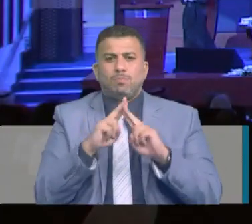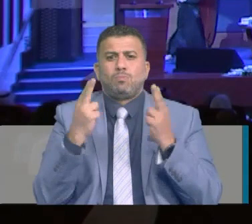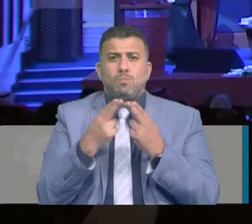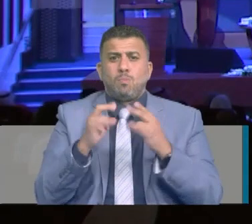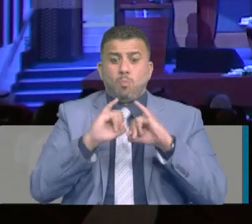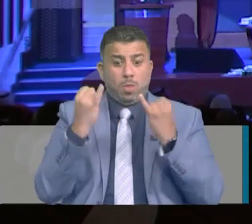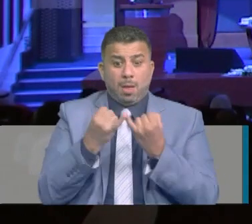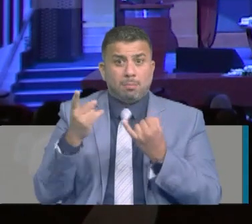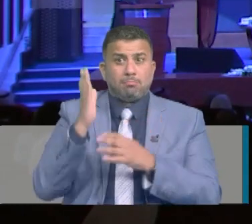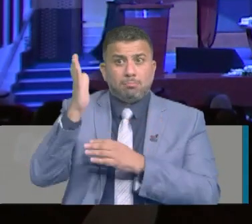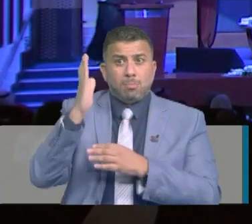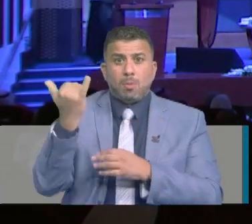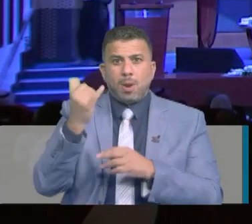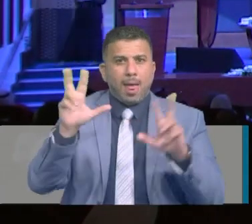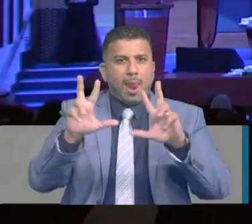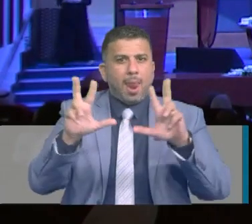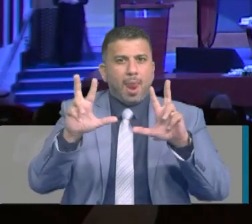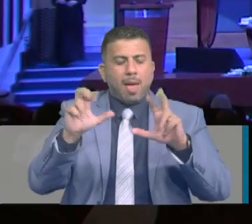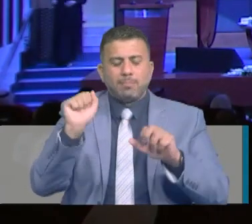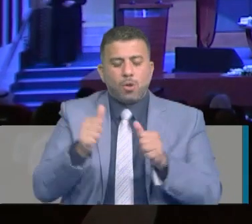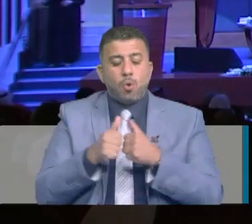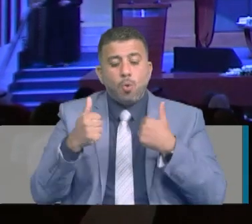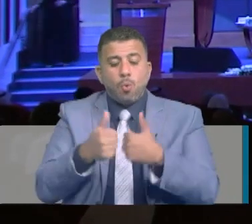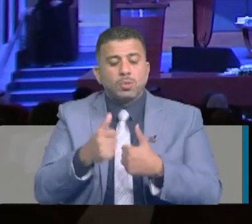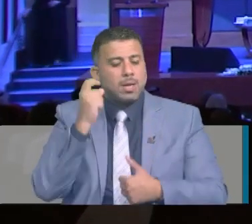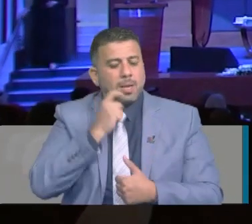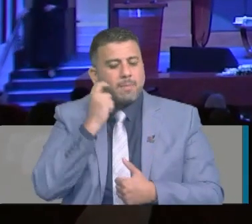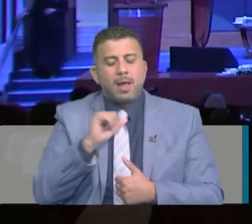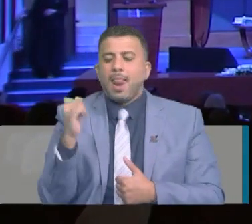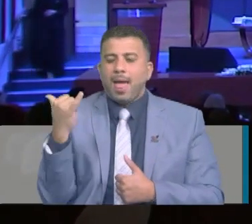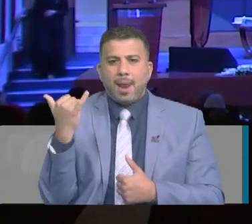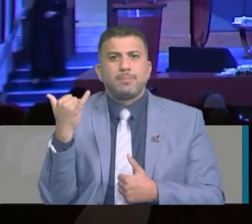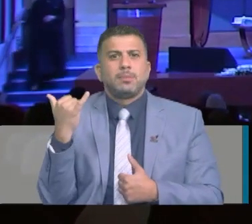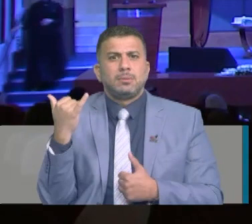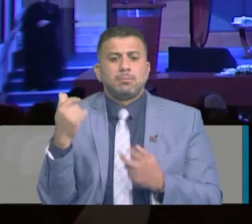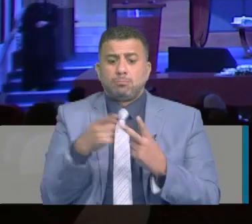بهدف التركيز على دور الإعلام في تحقيق الأسرة الإماراتية والعربية